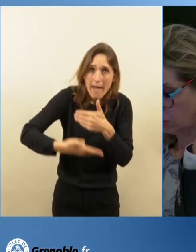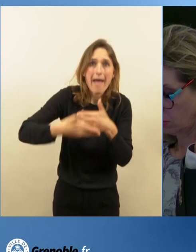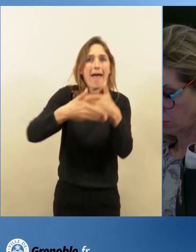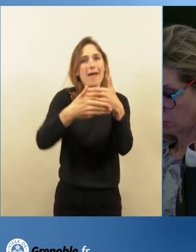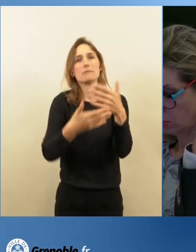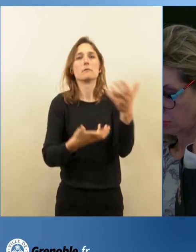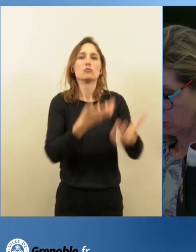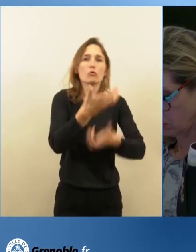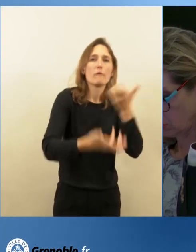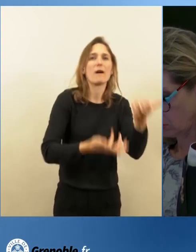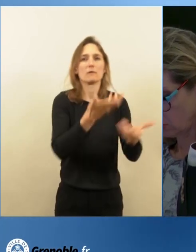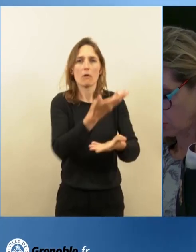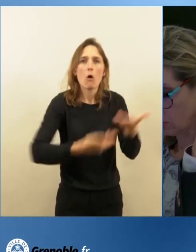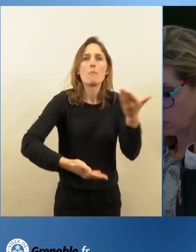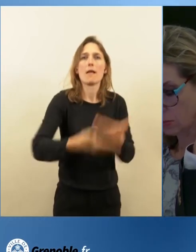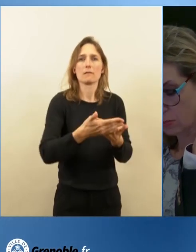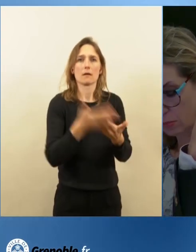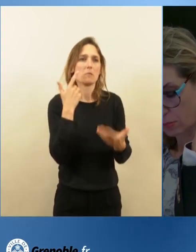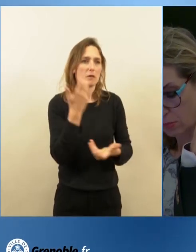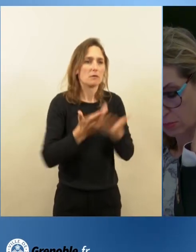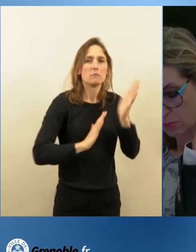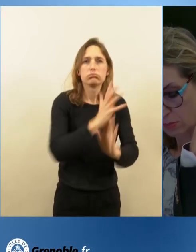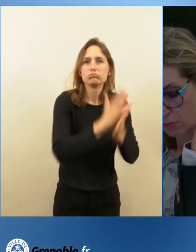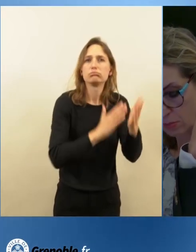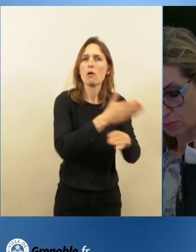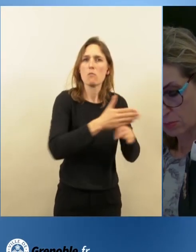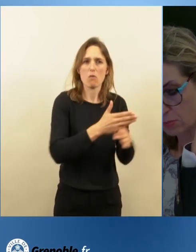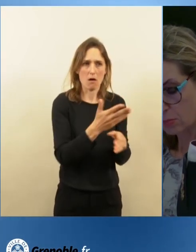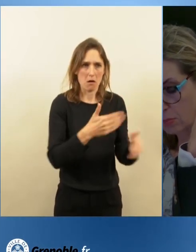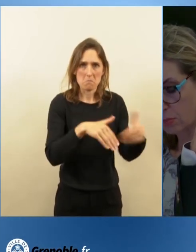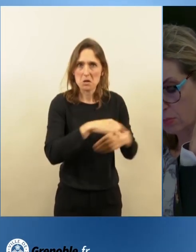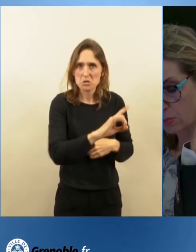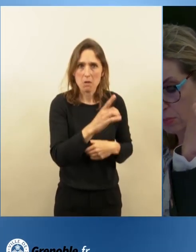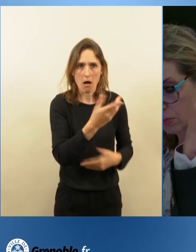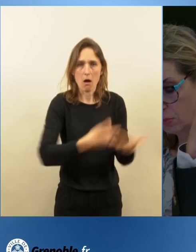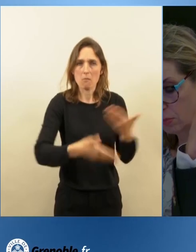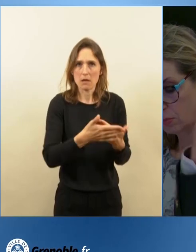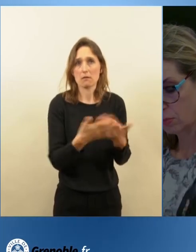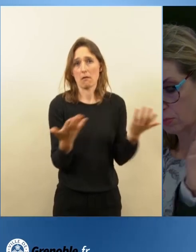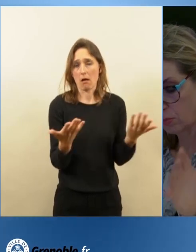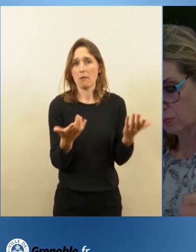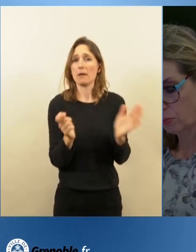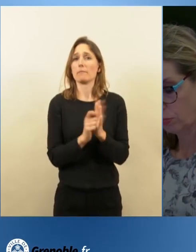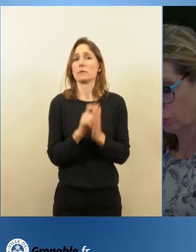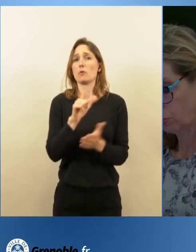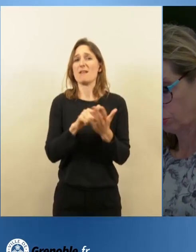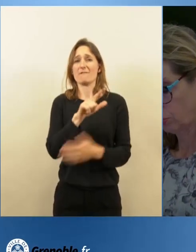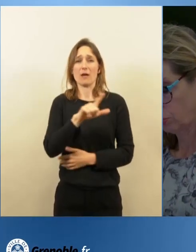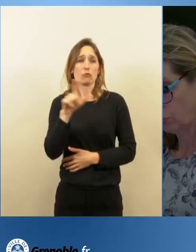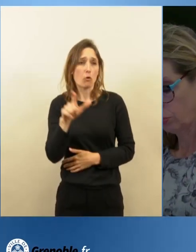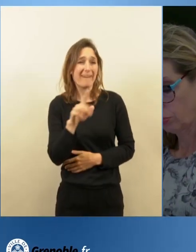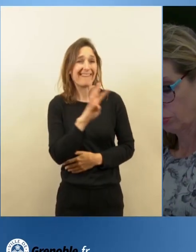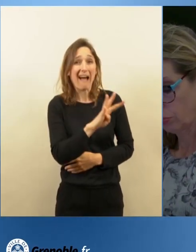de chauffage au bois n'ont pas non performant ils avaient concerné 44 chaudières en 2022 peut-être que ça explosé aujourd'hui